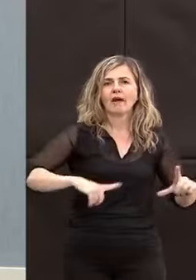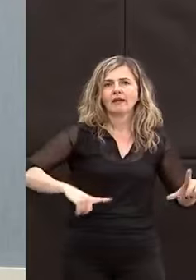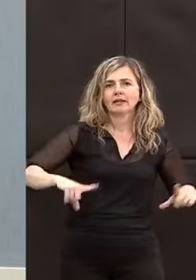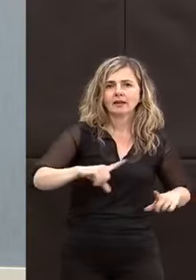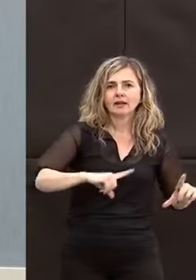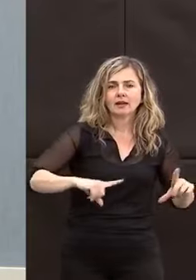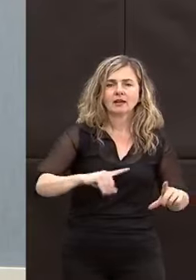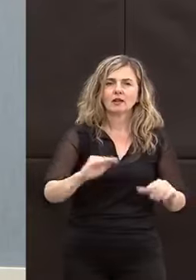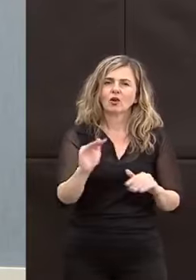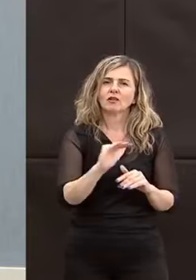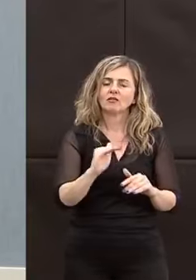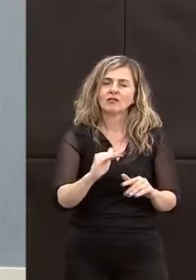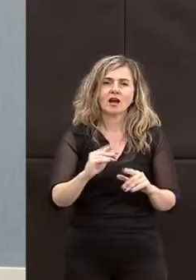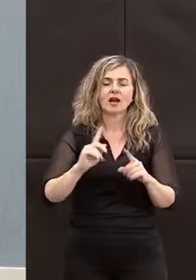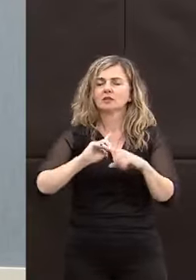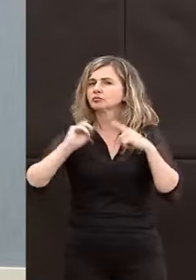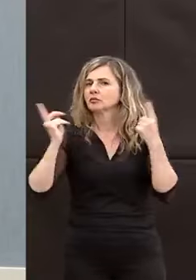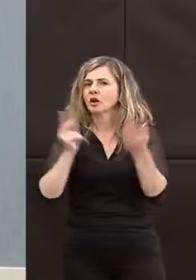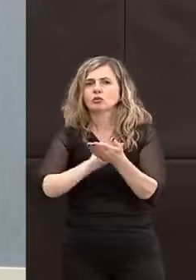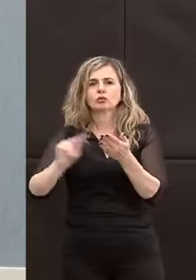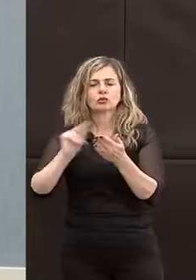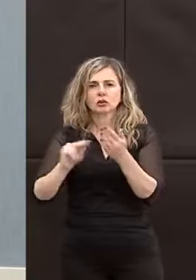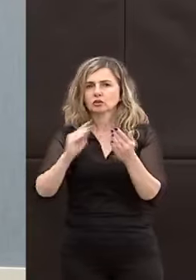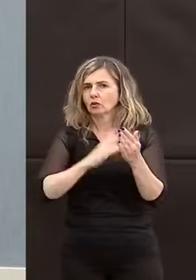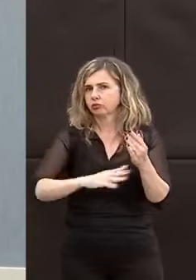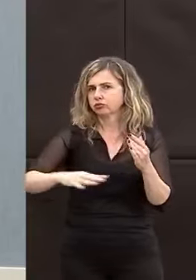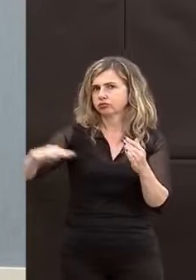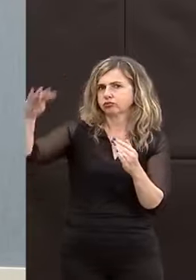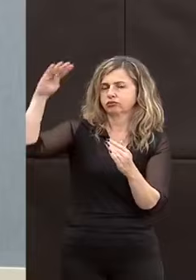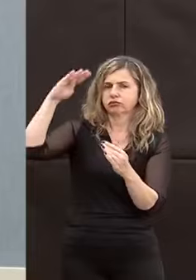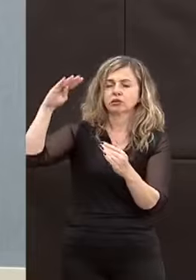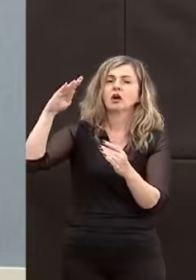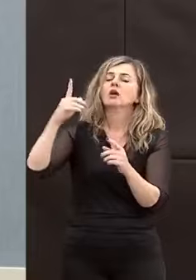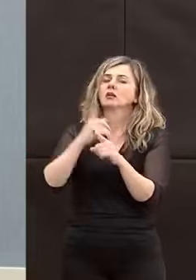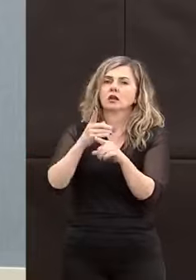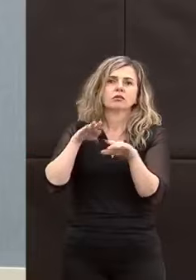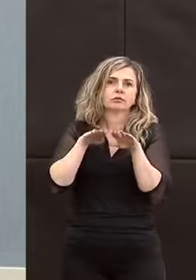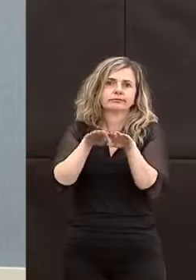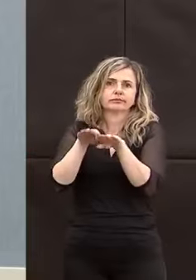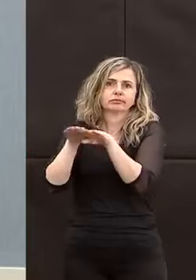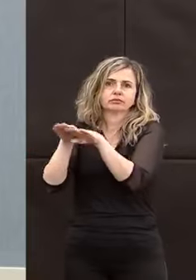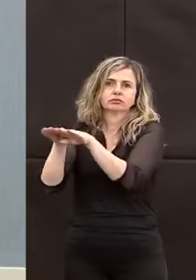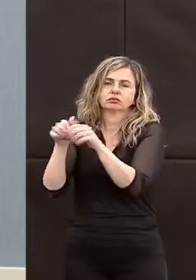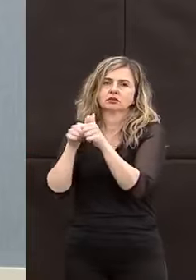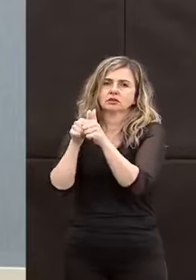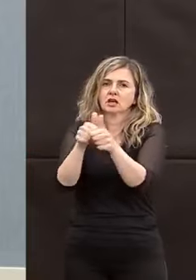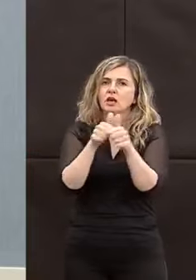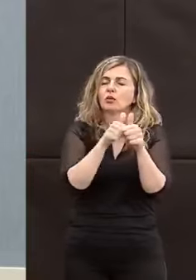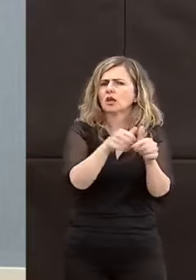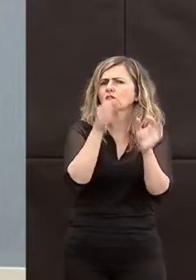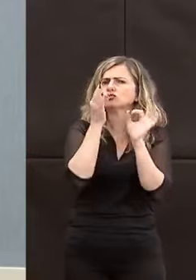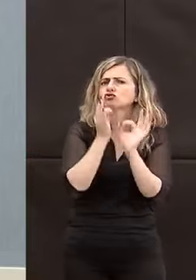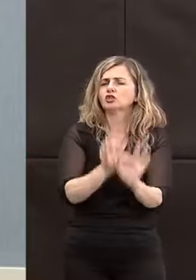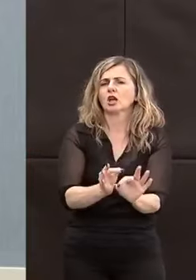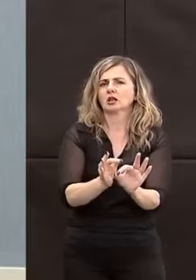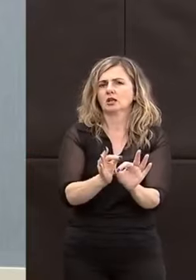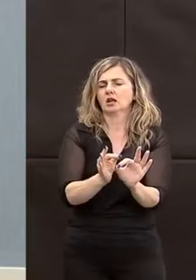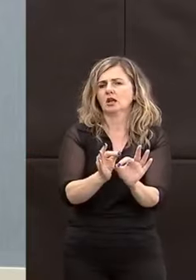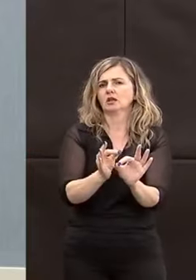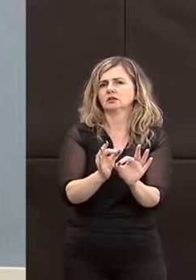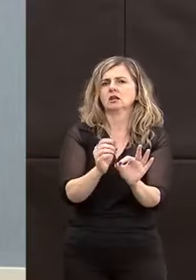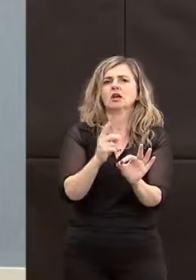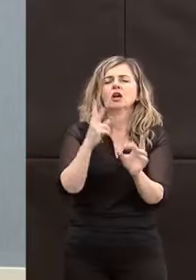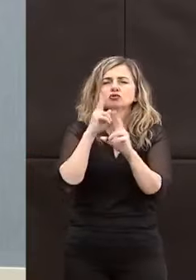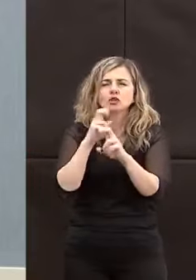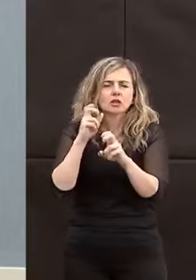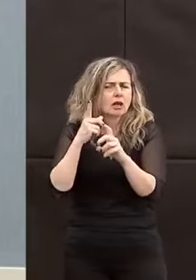tutte le scuole di ogni ordine e grado ovviamente devono andare di pari passo con quelle che sono delle certezze ovviamente che stiamo ricercando il più